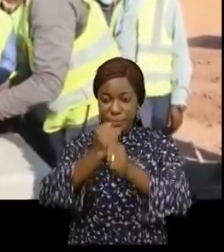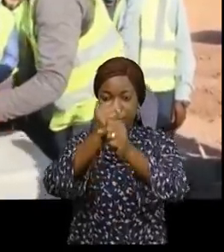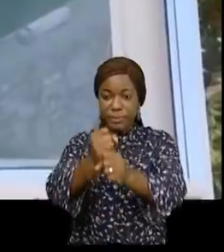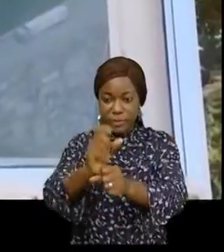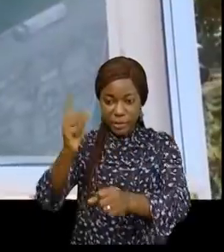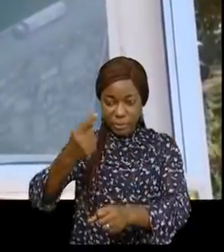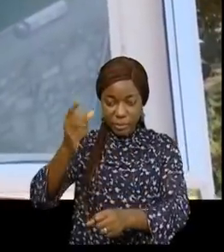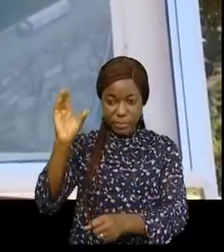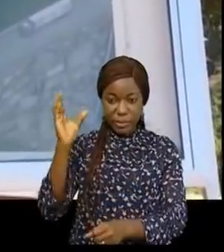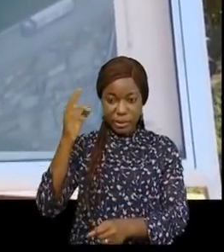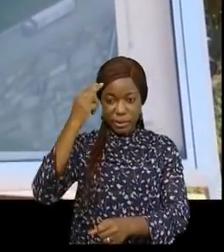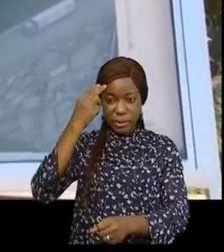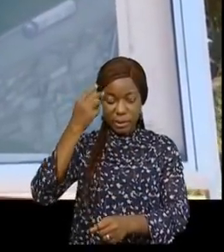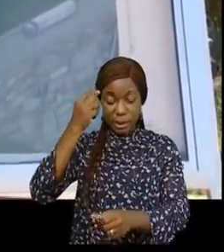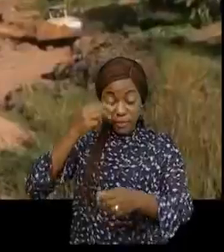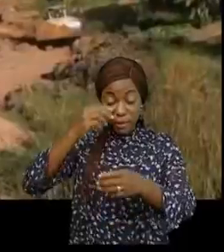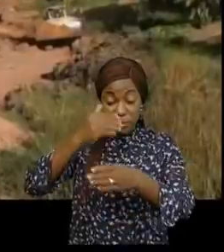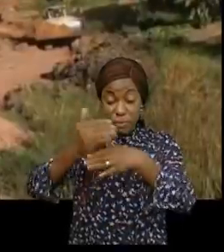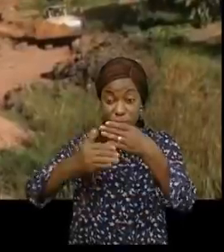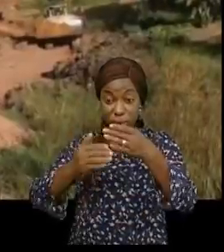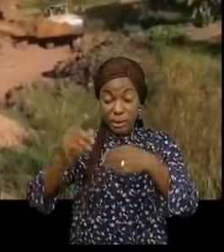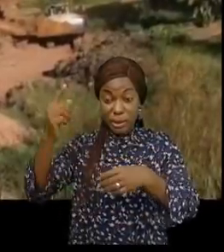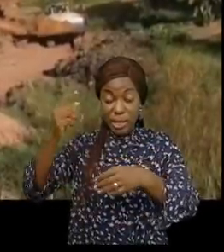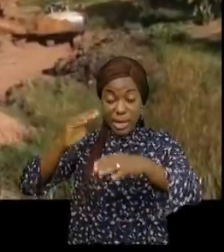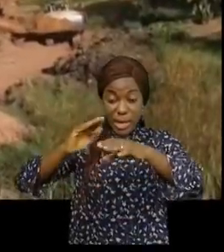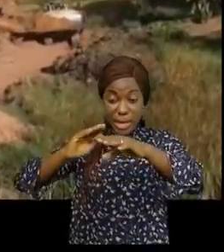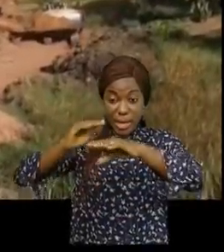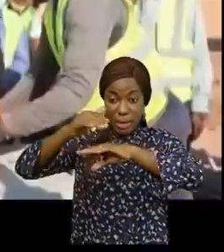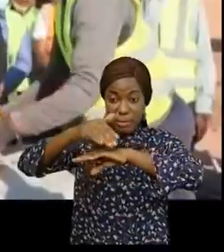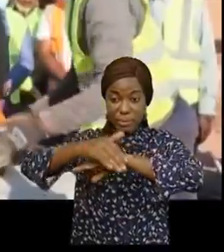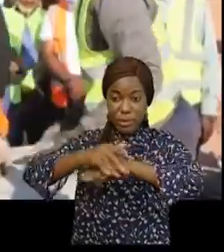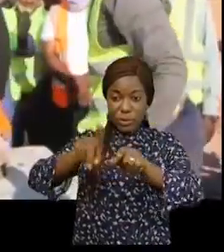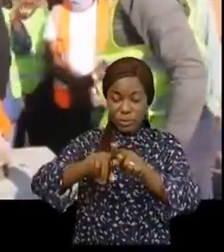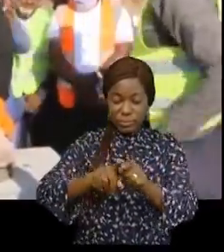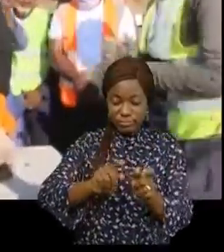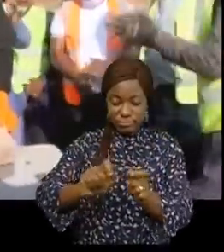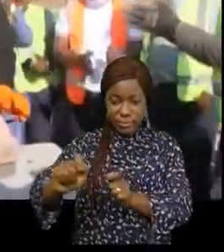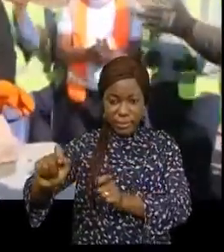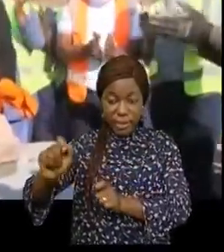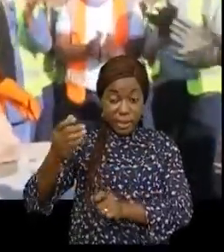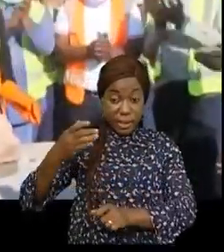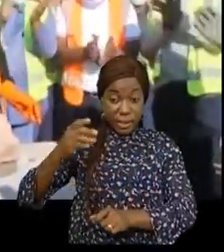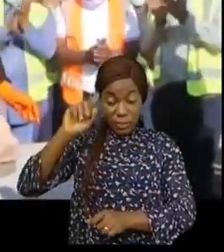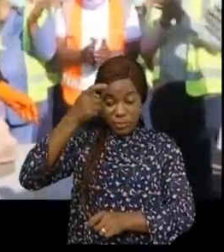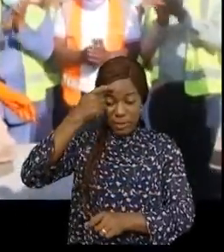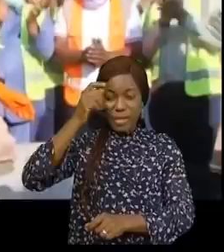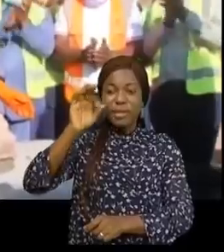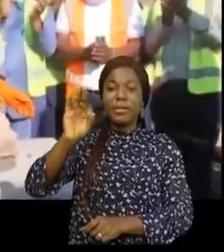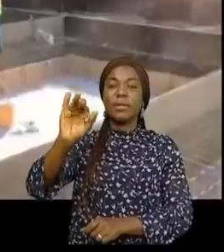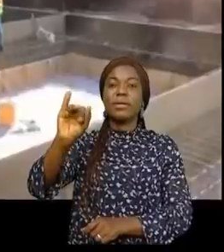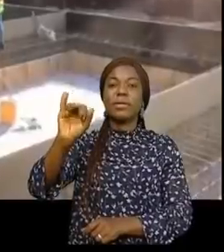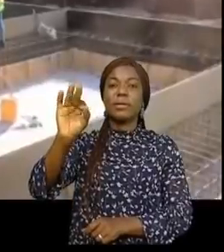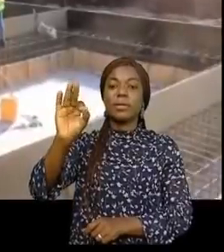du pont moderne qui reliera les avenues Tiata et Ungungandu prolongées. Masuka Saini Fifi s'est dissatisfaite de l'avancement des